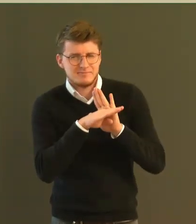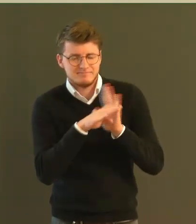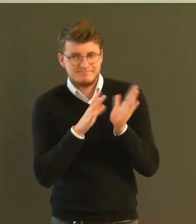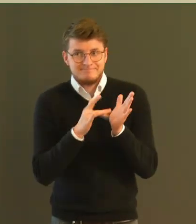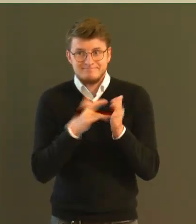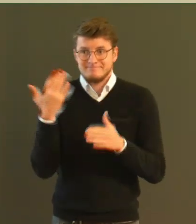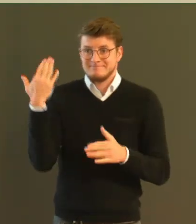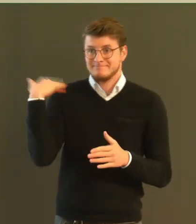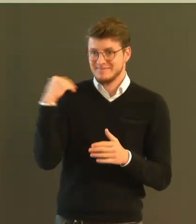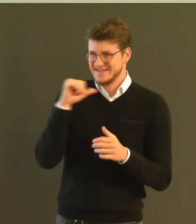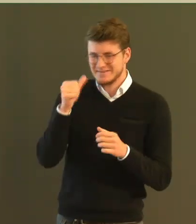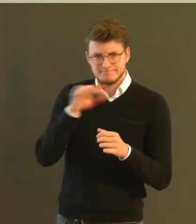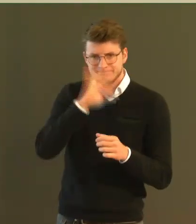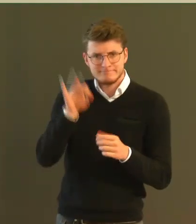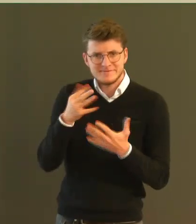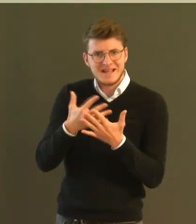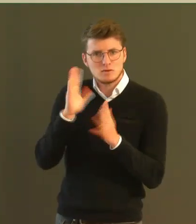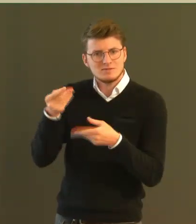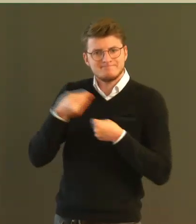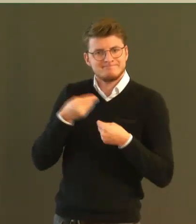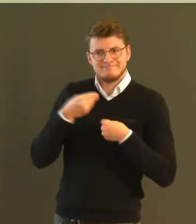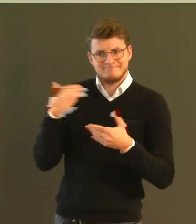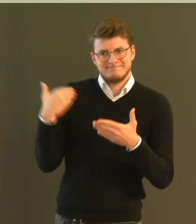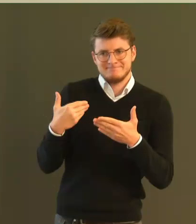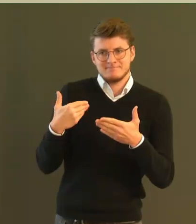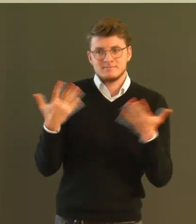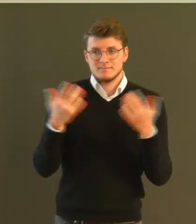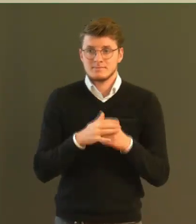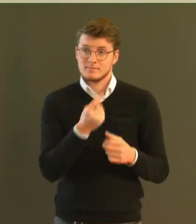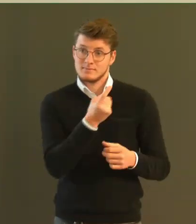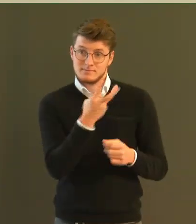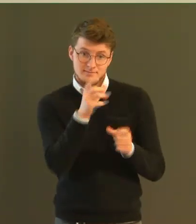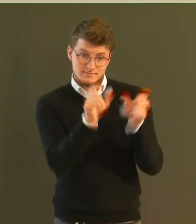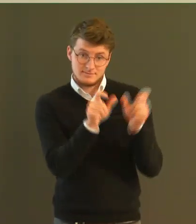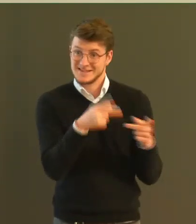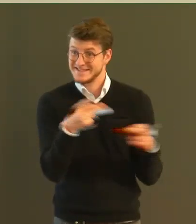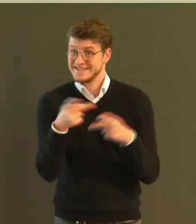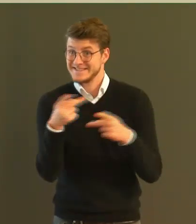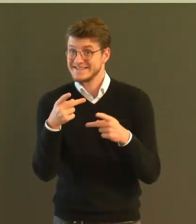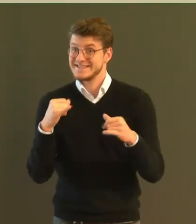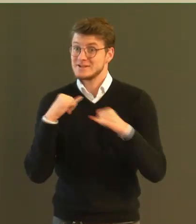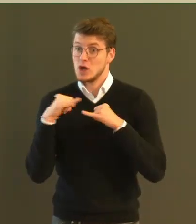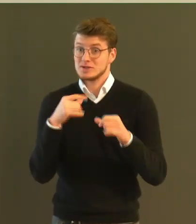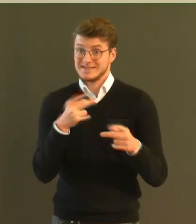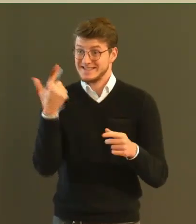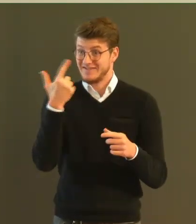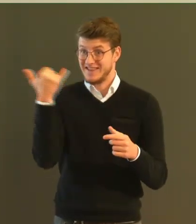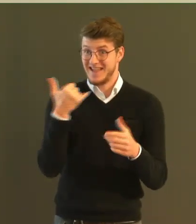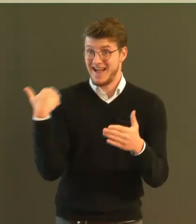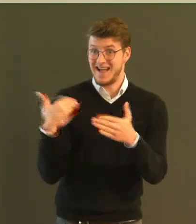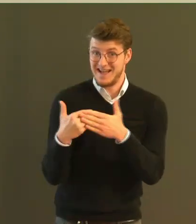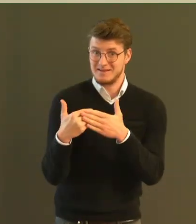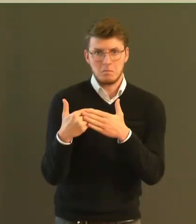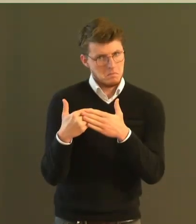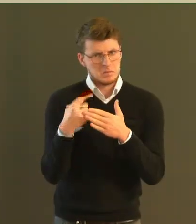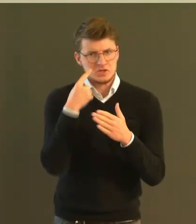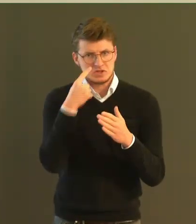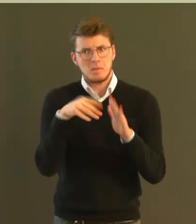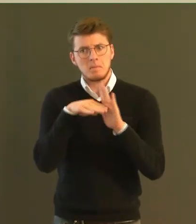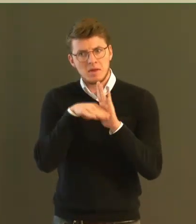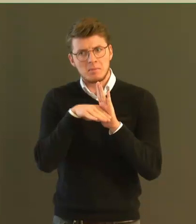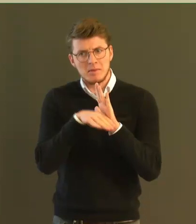de transfert d'anthony brockman ouvre de la rockstar et team death of m